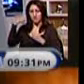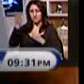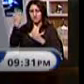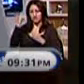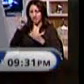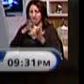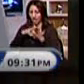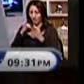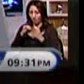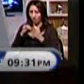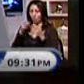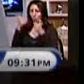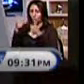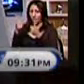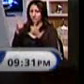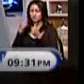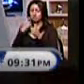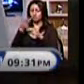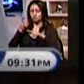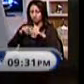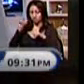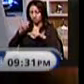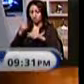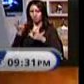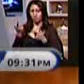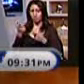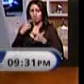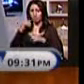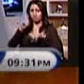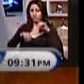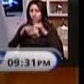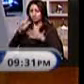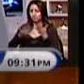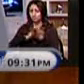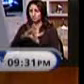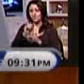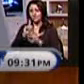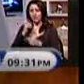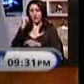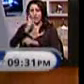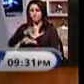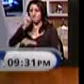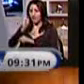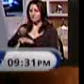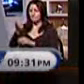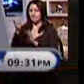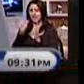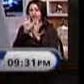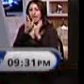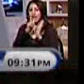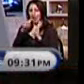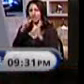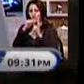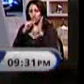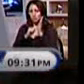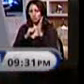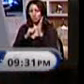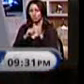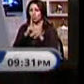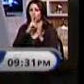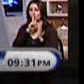نزلت بهذه الطريقة. الناس نزلت لما لقيت انه هناك سطو على ارادة الشعب عن طريق الاعلان الدستوري وبقيت الجرائم المسؤول